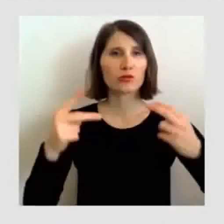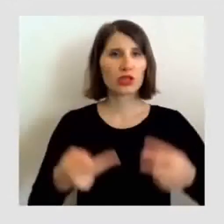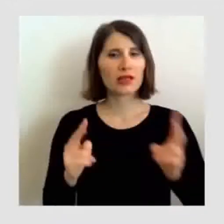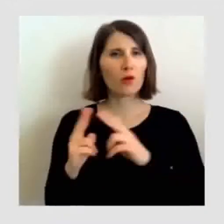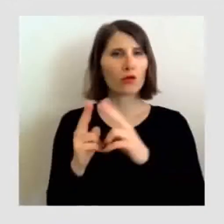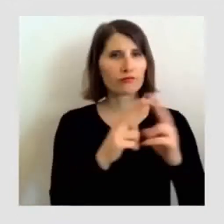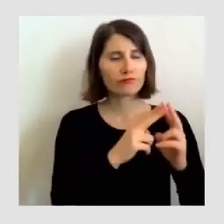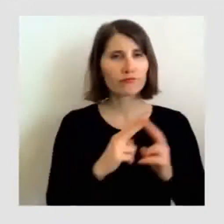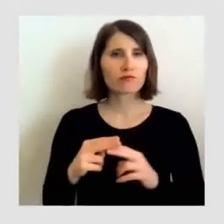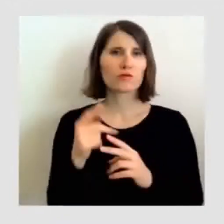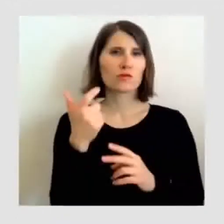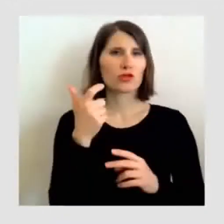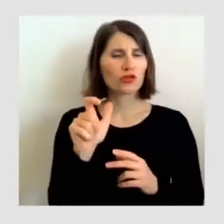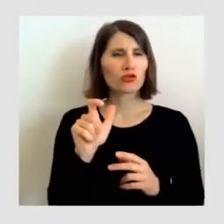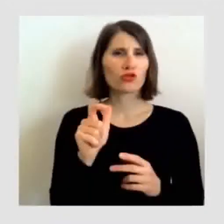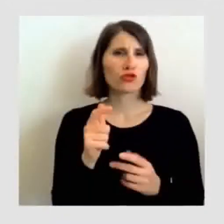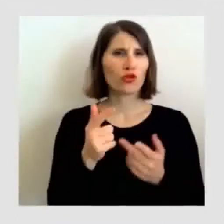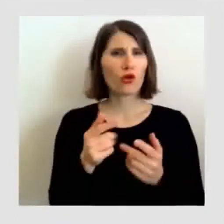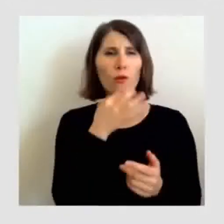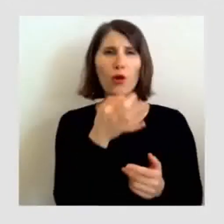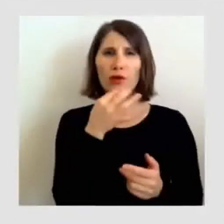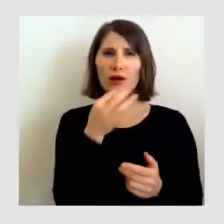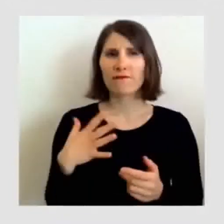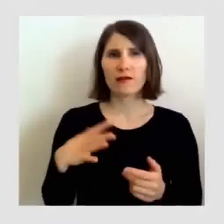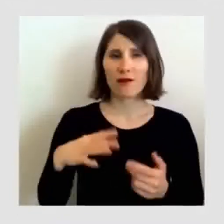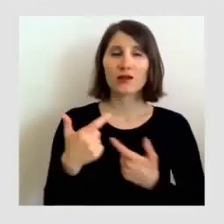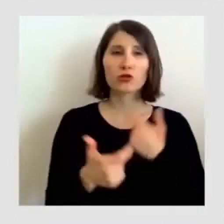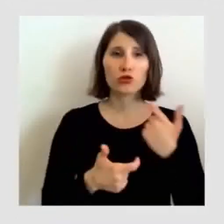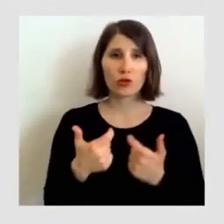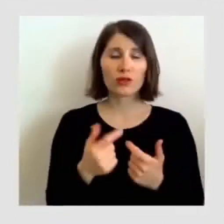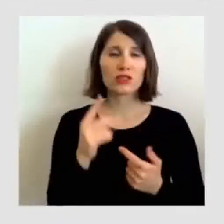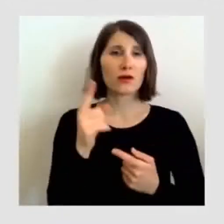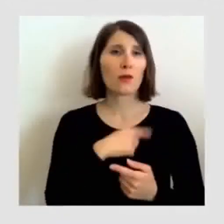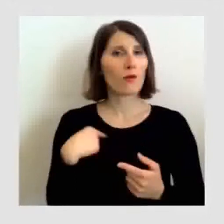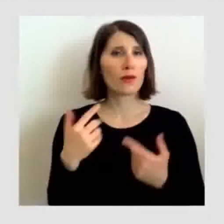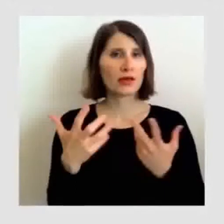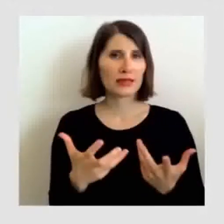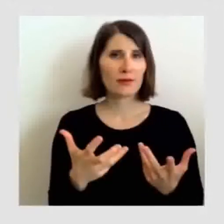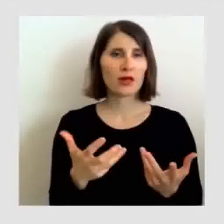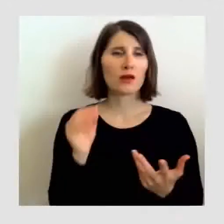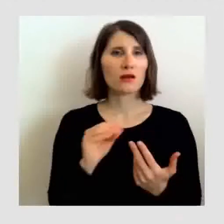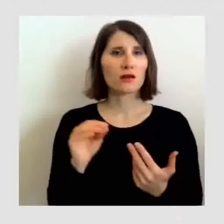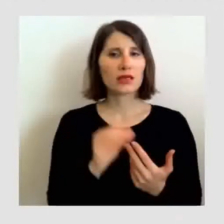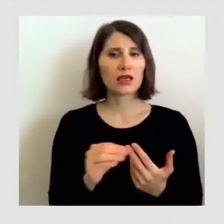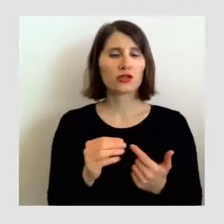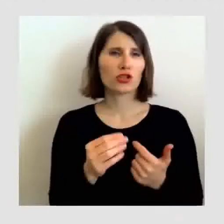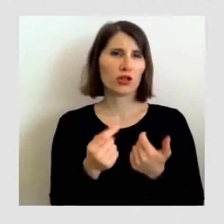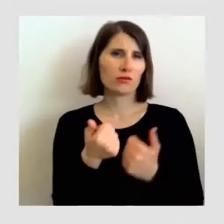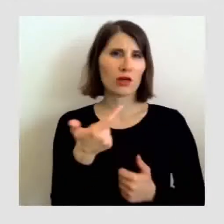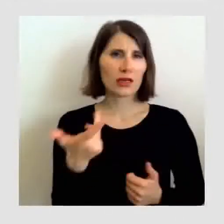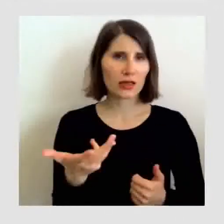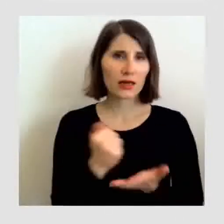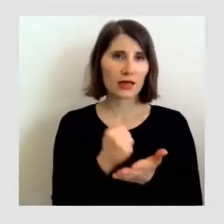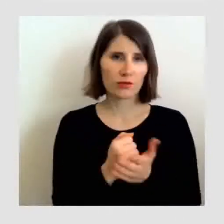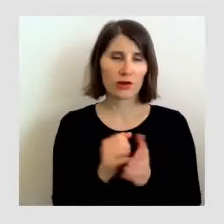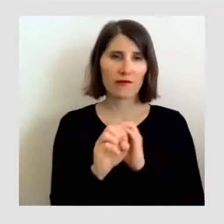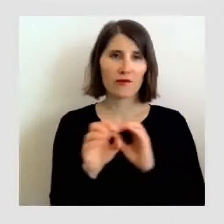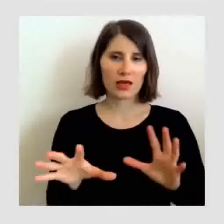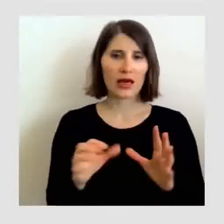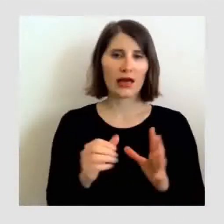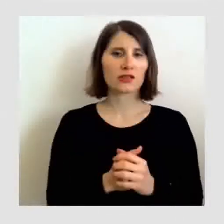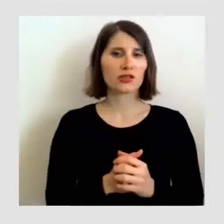konsultacji społecznych ponad 100 uwag do tego dokumentu. Jednak chciałbym Państwu zwrócić kilka istotnych uwag do treści i